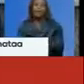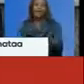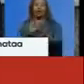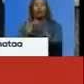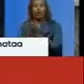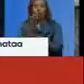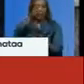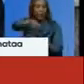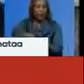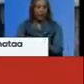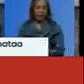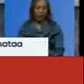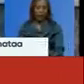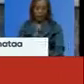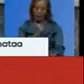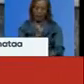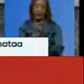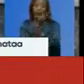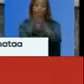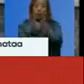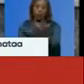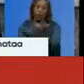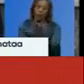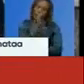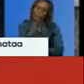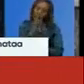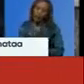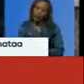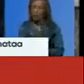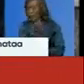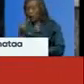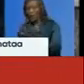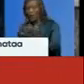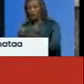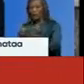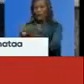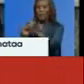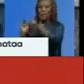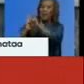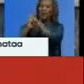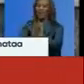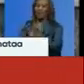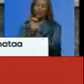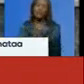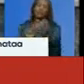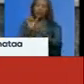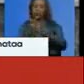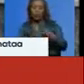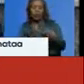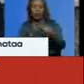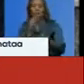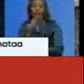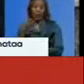መሆን ይገባዋል። የራስን ዴሞክራሲያዊ መብት እየጠየቁ የሌላውን መብት መጋራት እርስ በርሱ